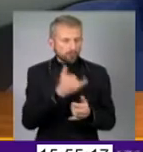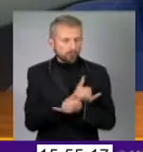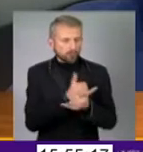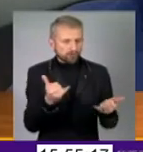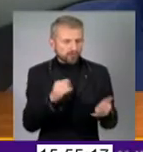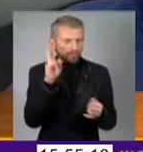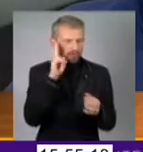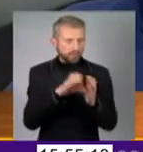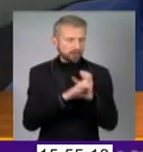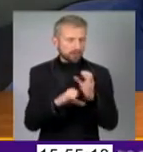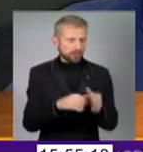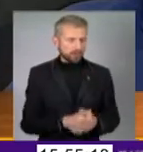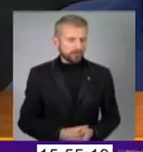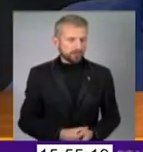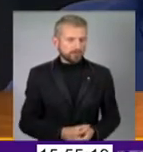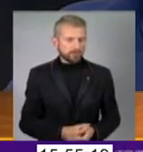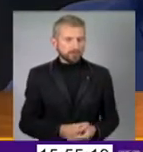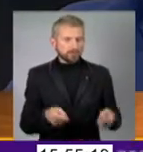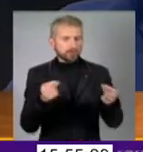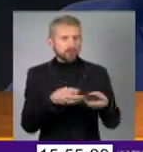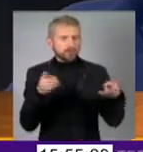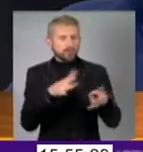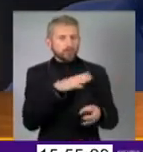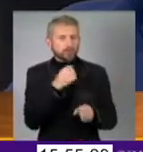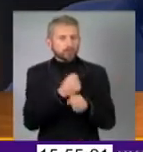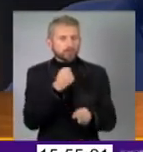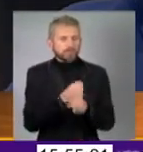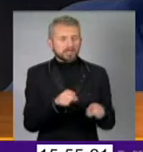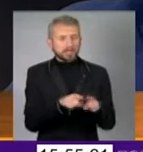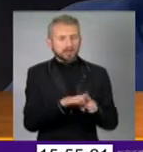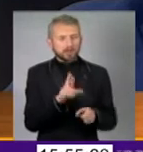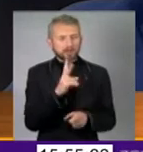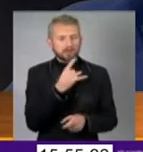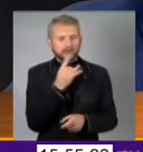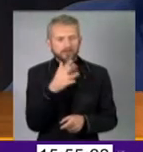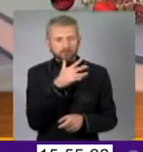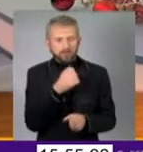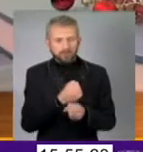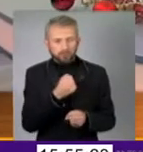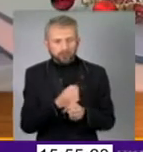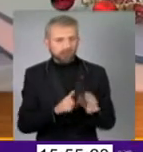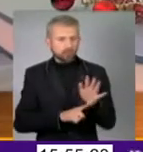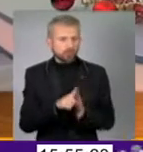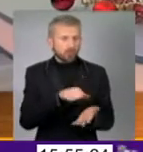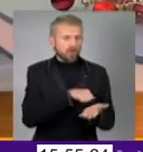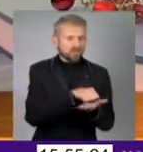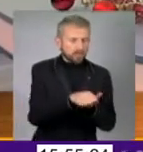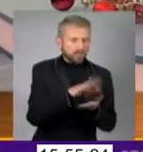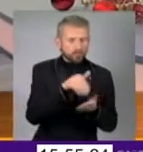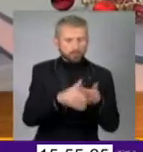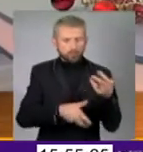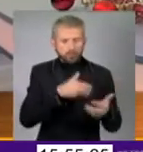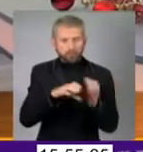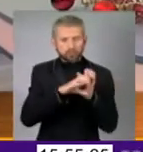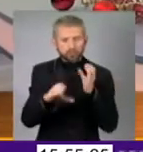і з каналізування. І, відповідно, треба було зробити не так, як в совєтські часи робилося, що спочатку асфальт покладе, потім копаємо і